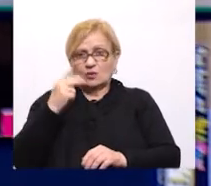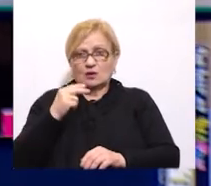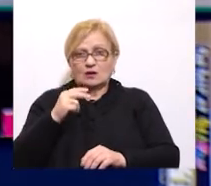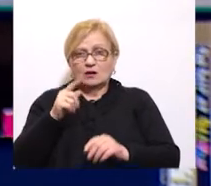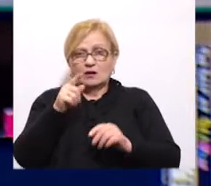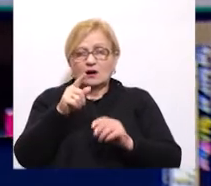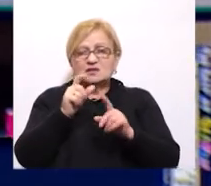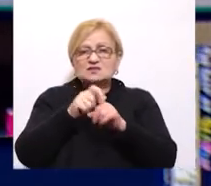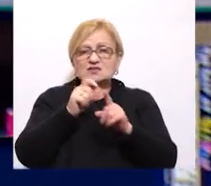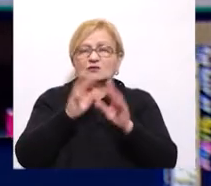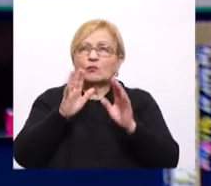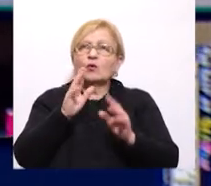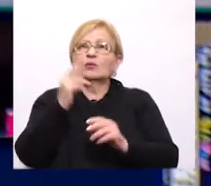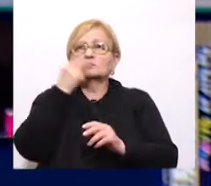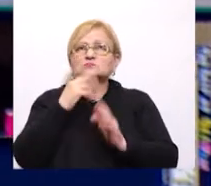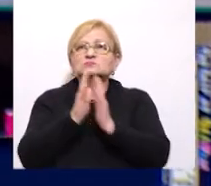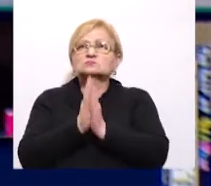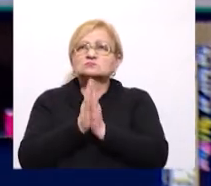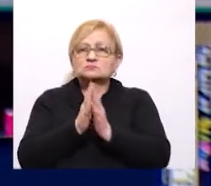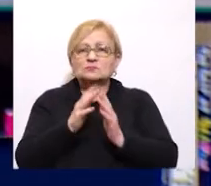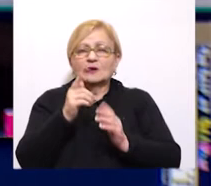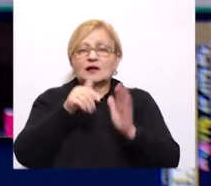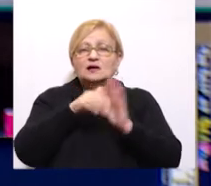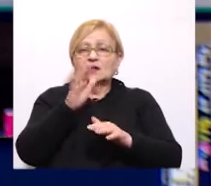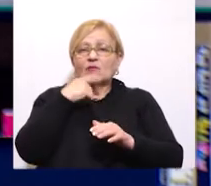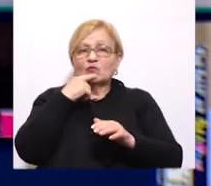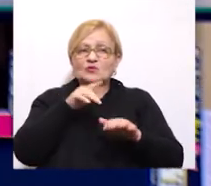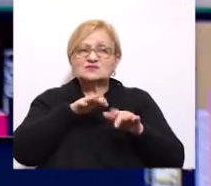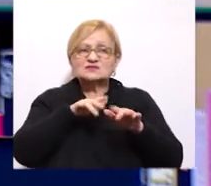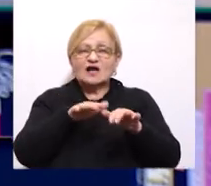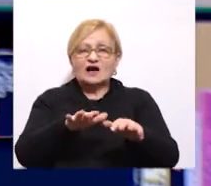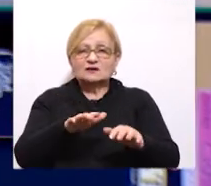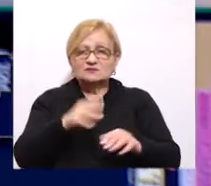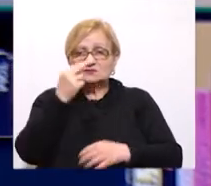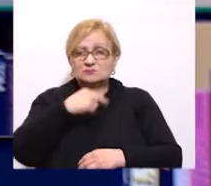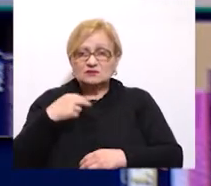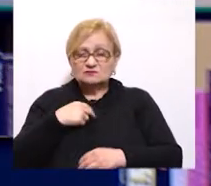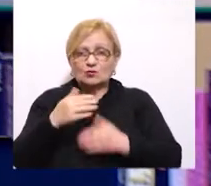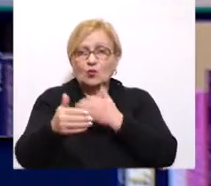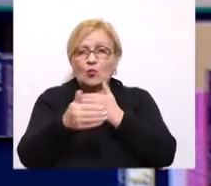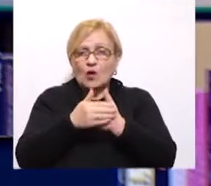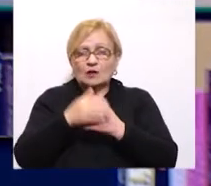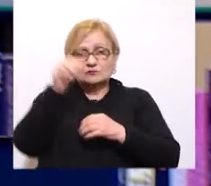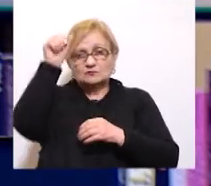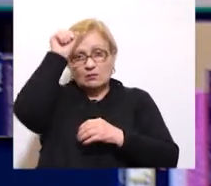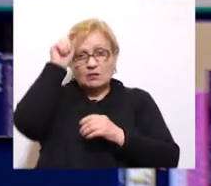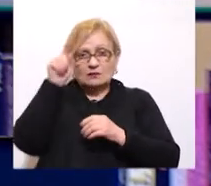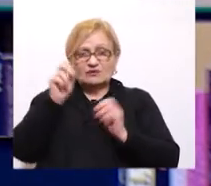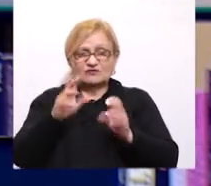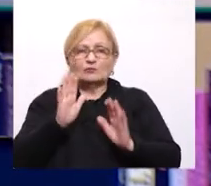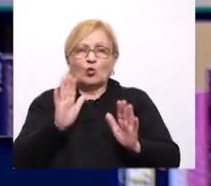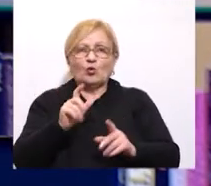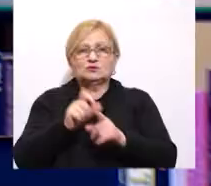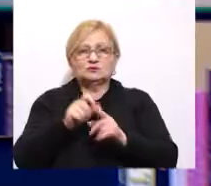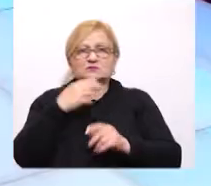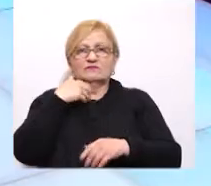ლოცვისგან ის განსხვავდება. საქმით მლოცველი უფრო მეტად ბრწყინავს და მეტად უახლოვდება ღმერთს ვიდრე